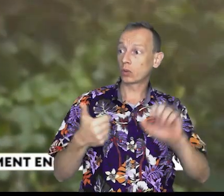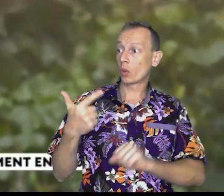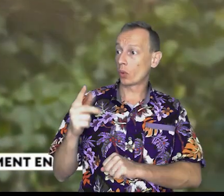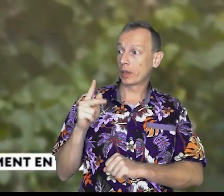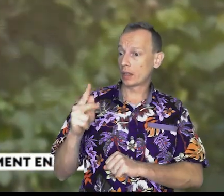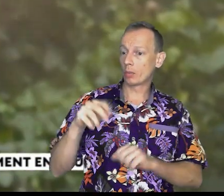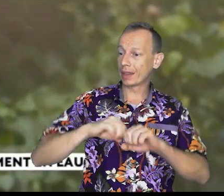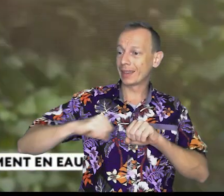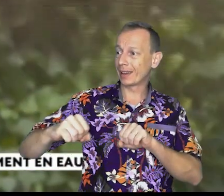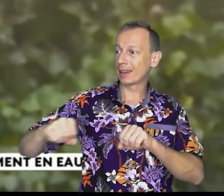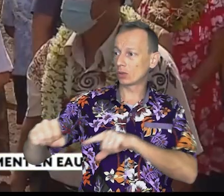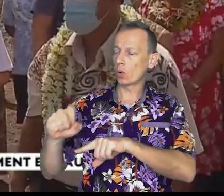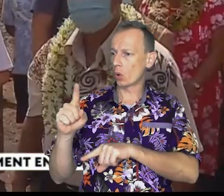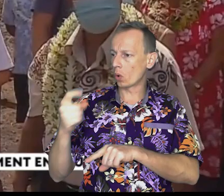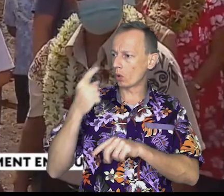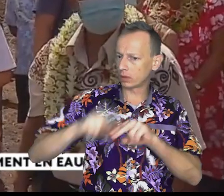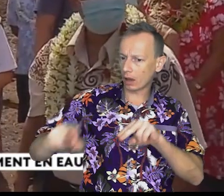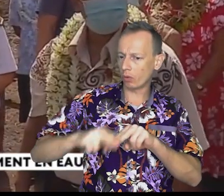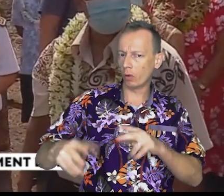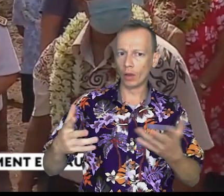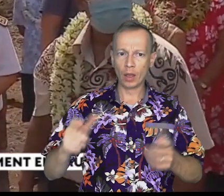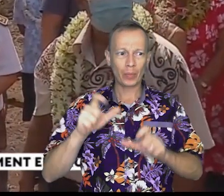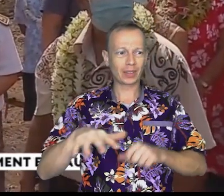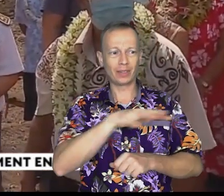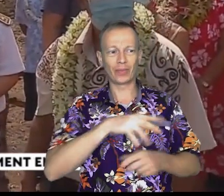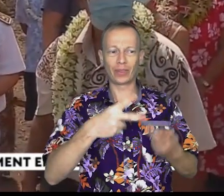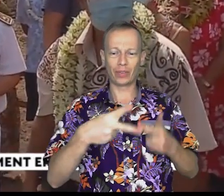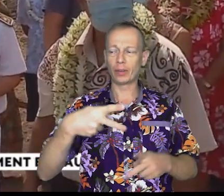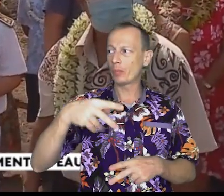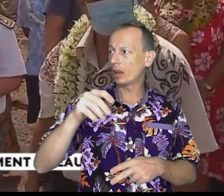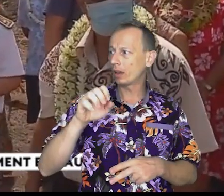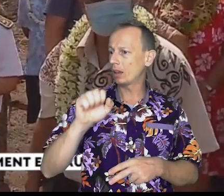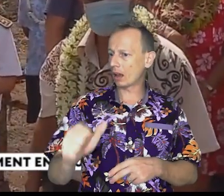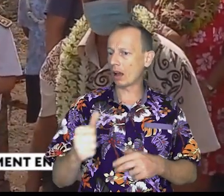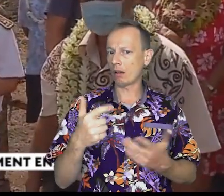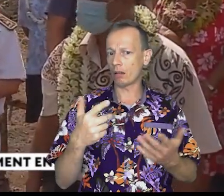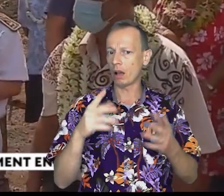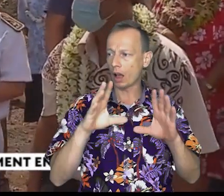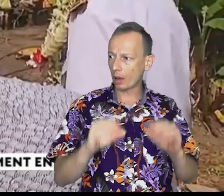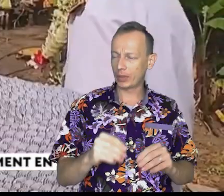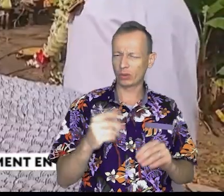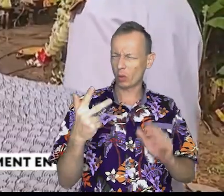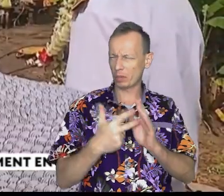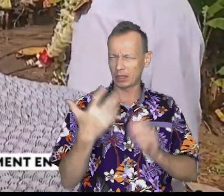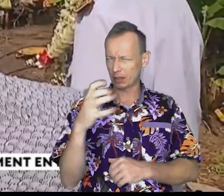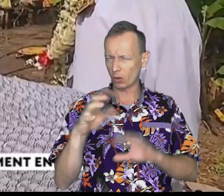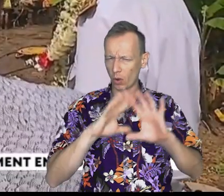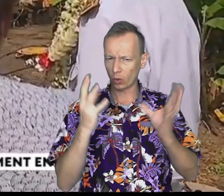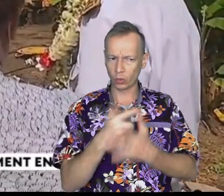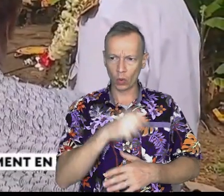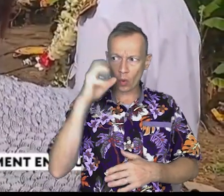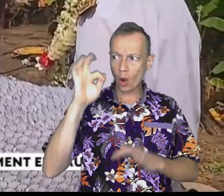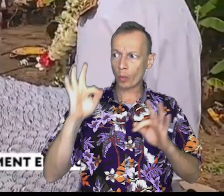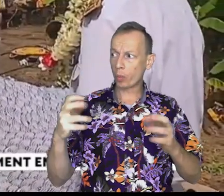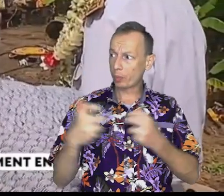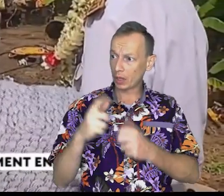réhabilités. Est-ce que les abonnés 3 500 sont au courant des tarifs forfaitaires qui vont être appliqués ? – Pas encore. Tout simplement